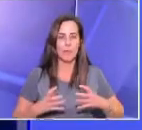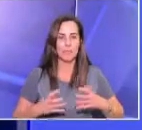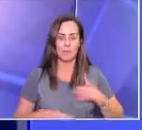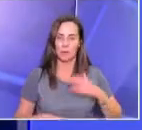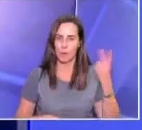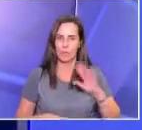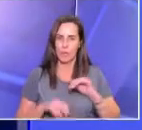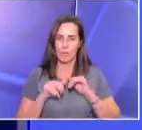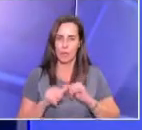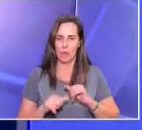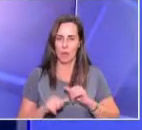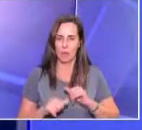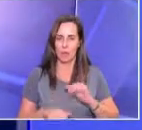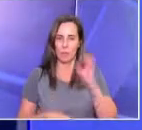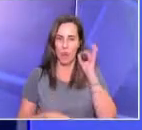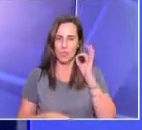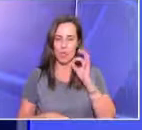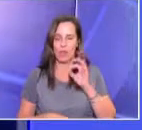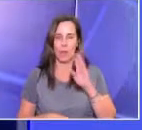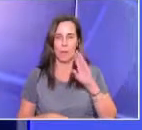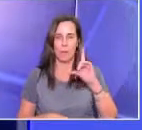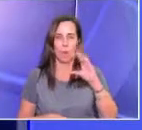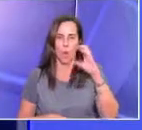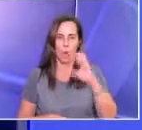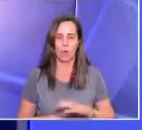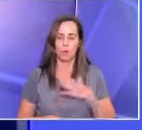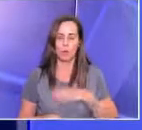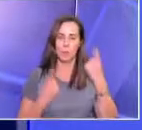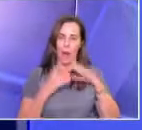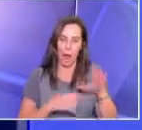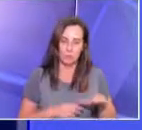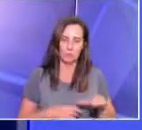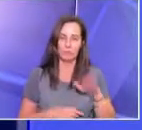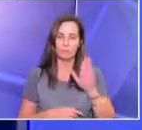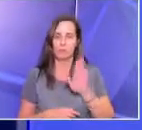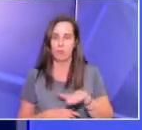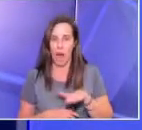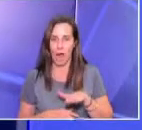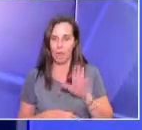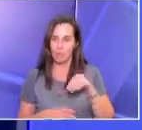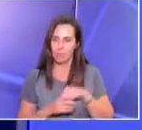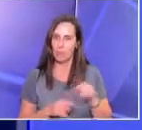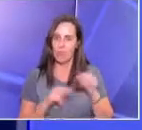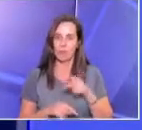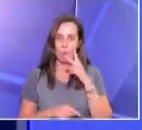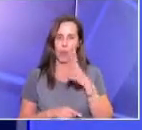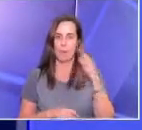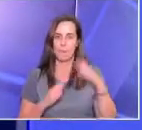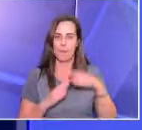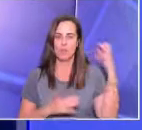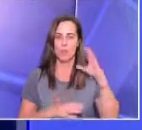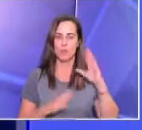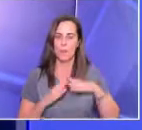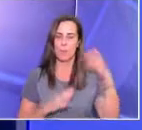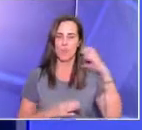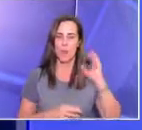אנחנו כמובן תמכנו בדוקטור בלוך. אנחנו רוצים קואליציה שיהיו בחרדים, שישבו בחרדים, שיבואו ויראו איך בית שמש, רק